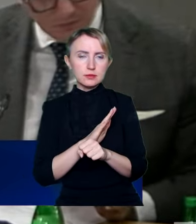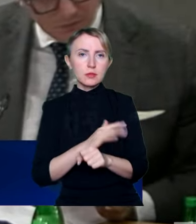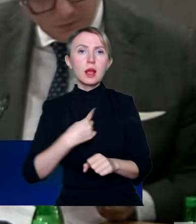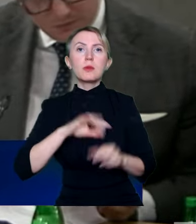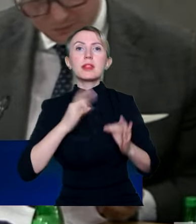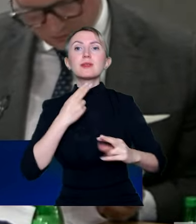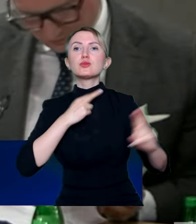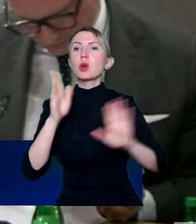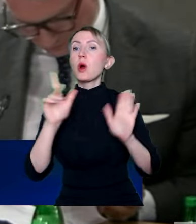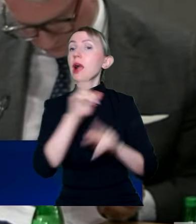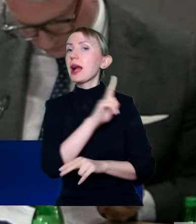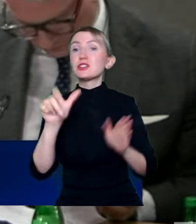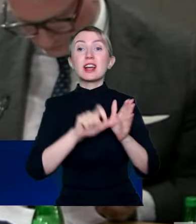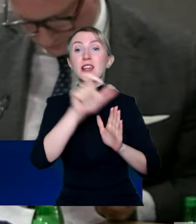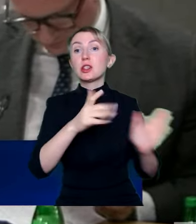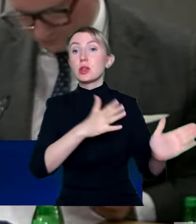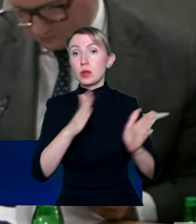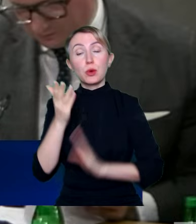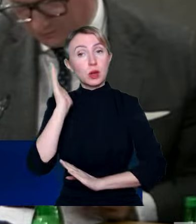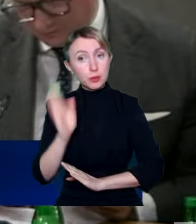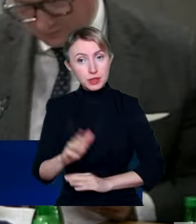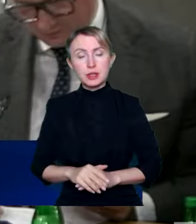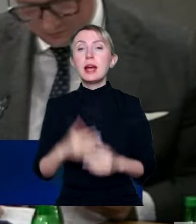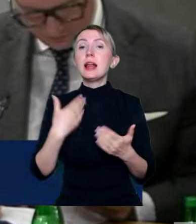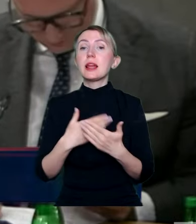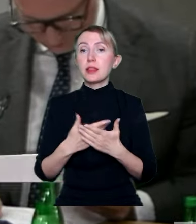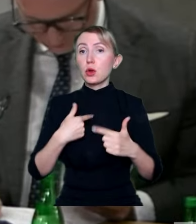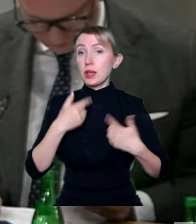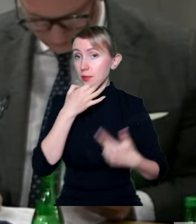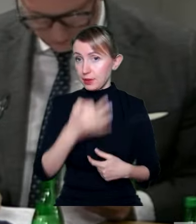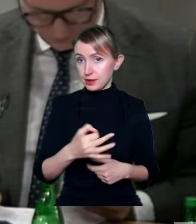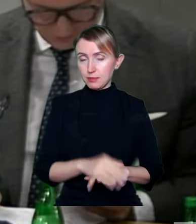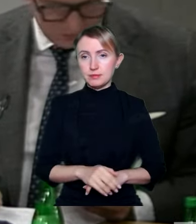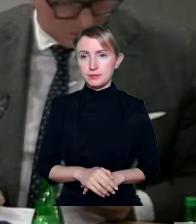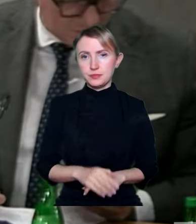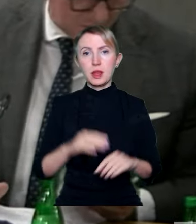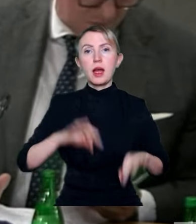przegłosować każdą kandydaturę po kolei. I stąd moje pytanie, ponieważ odnośnie pani Ewy